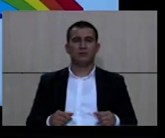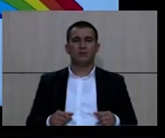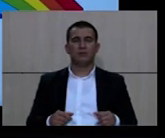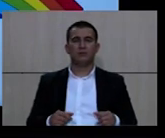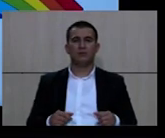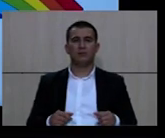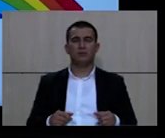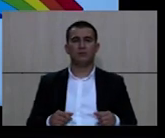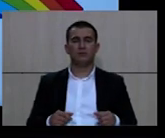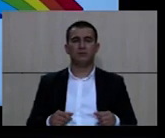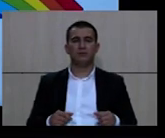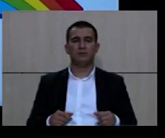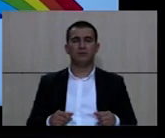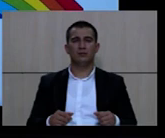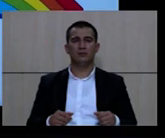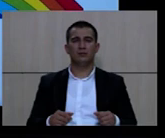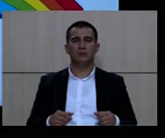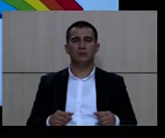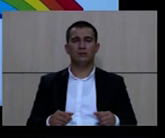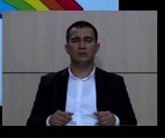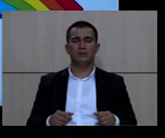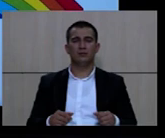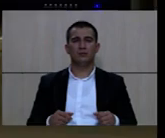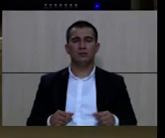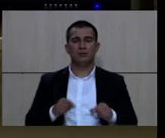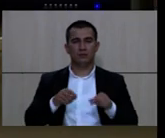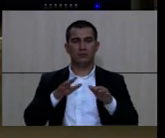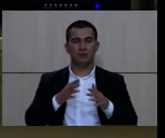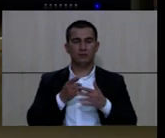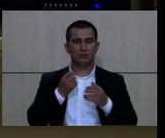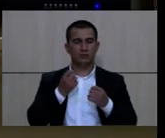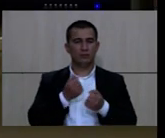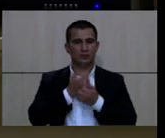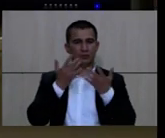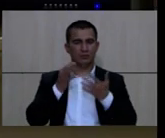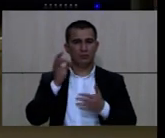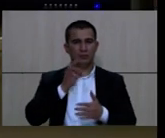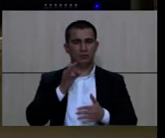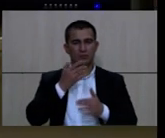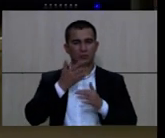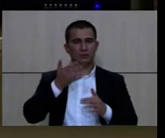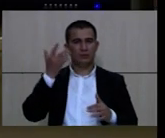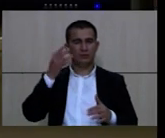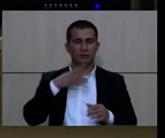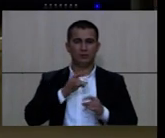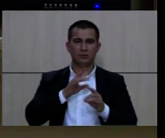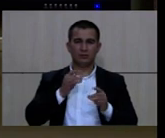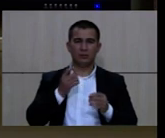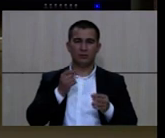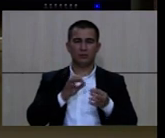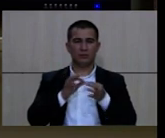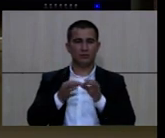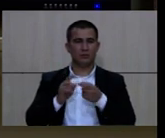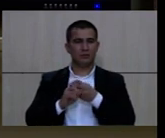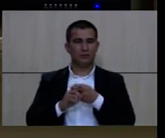Shu yerda yorug'lik haqida o'tgan mavzularimizga bog'lab o'tadigan